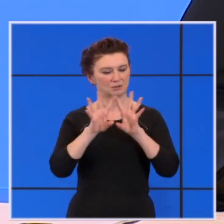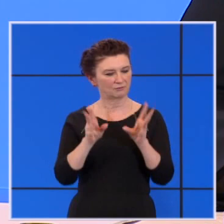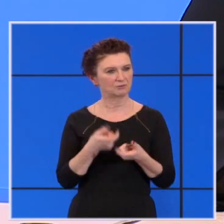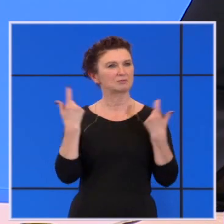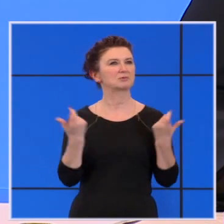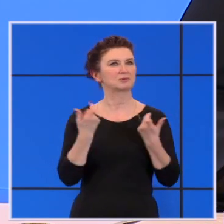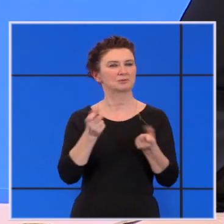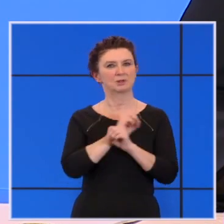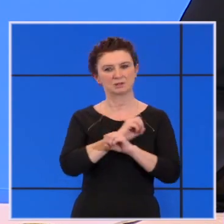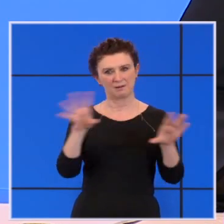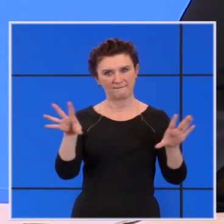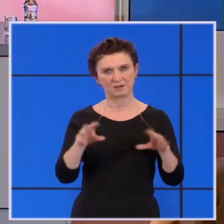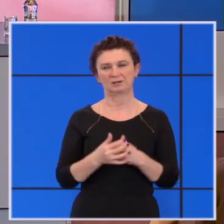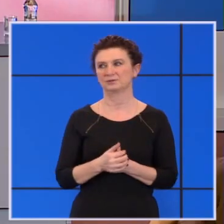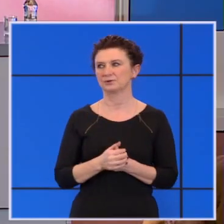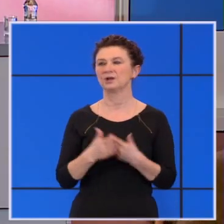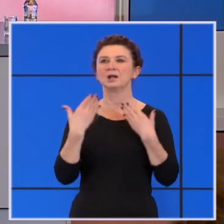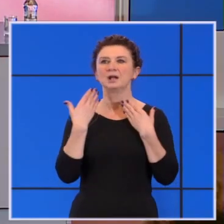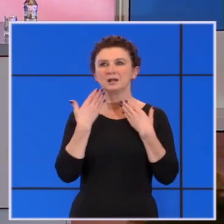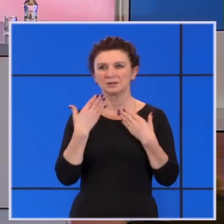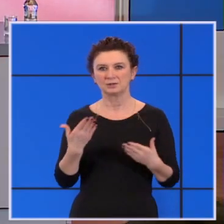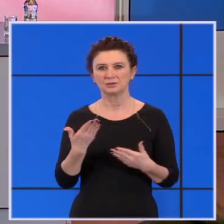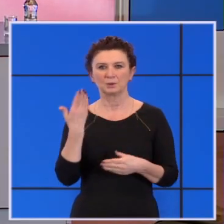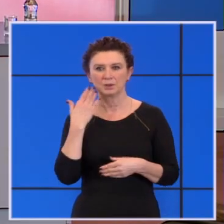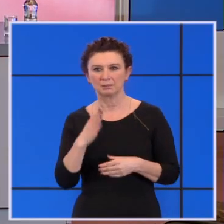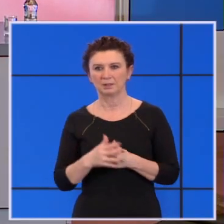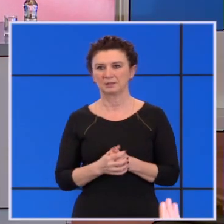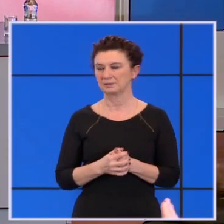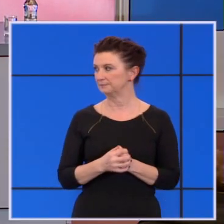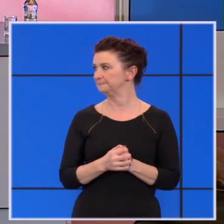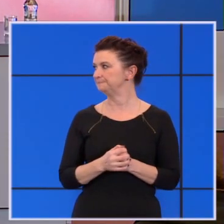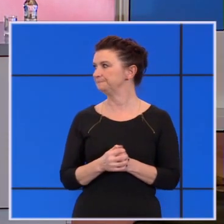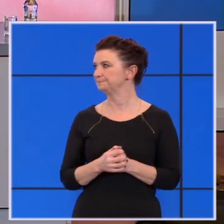sytuację dotyczącą SKOK-ów. Dziękujemy Państwu bardzo. Przepraszam, ale